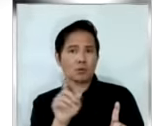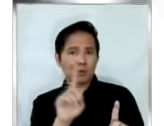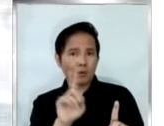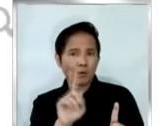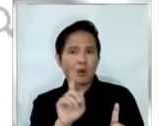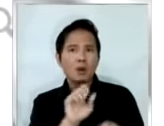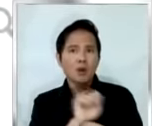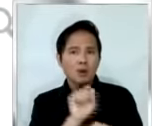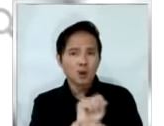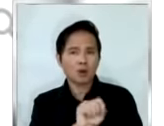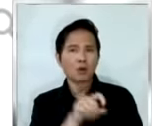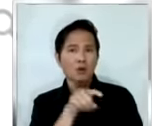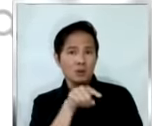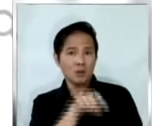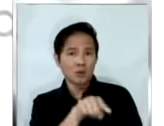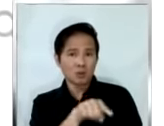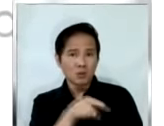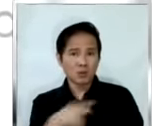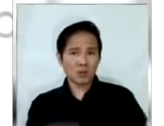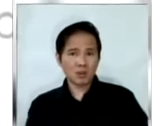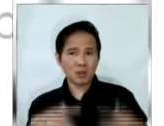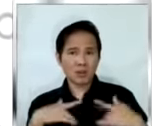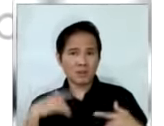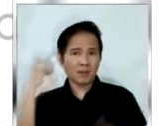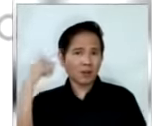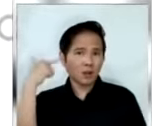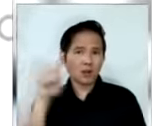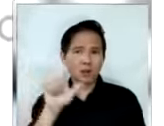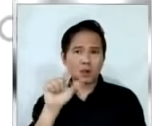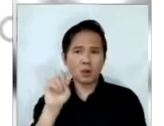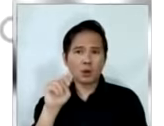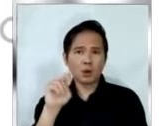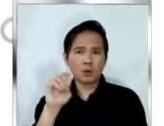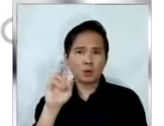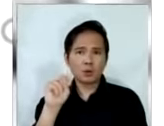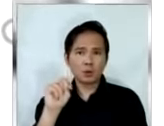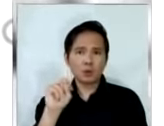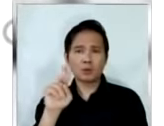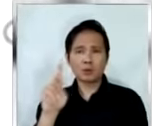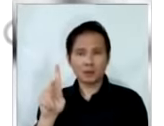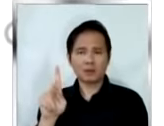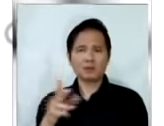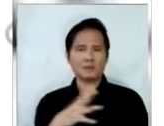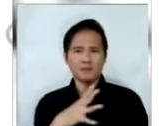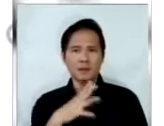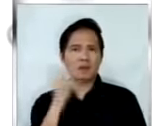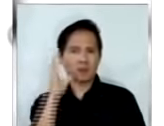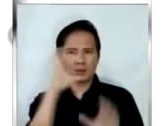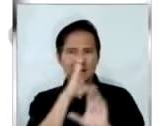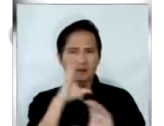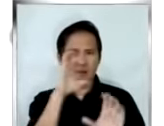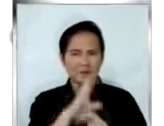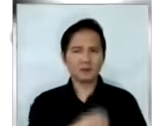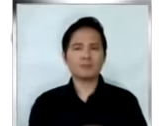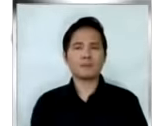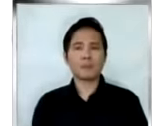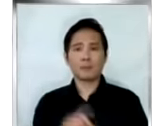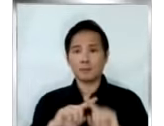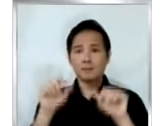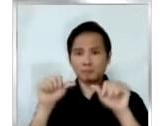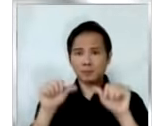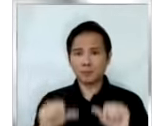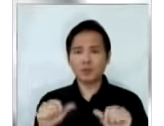ito. May isa pang netizen na nagsabing nahack daw ang account ng umano'y nagbanta kay Frankie. Pero pinost ni Sharon ang screen grab ng